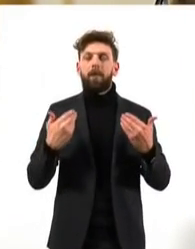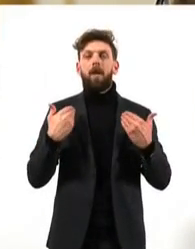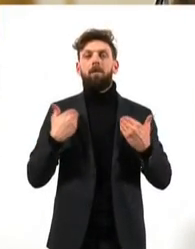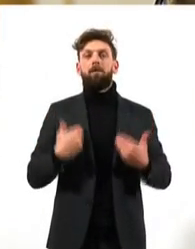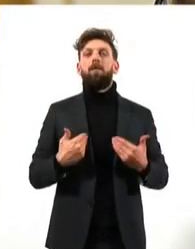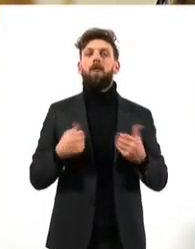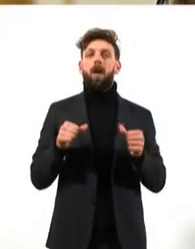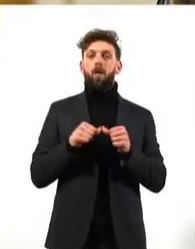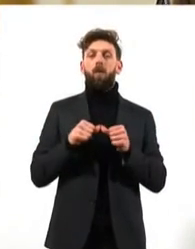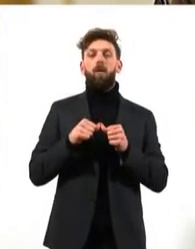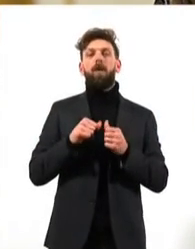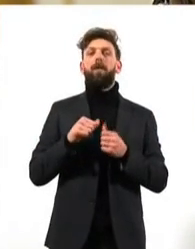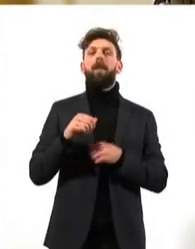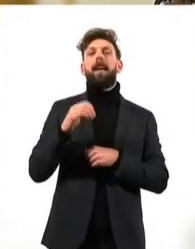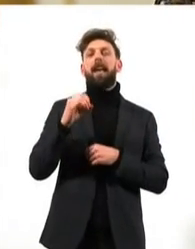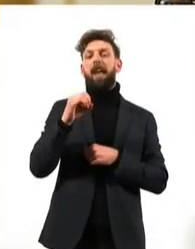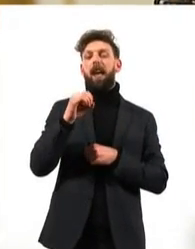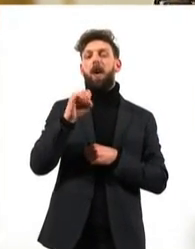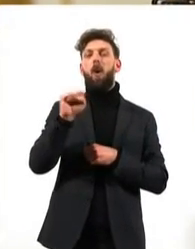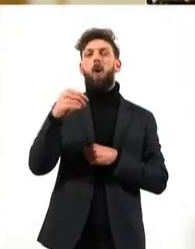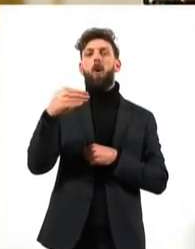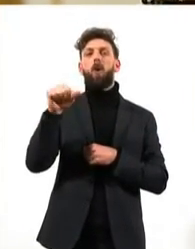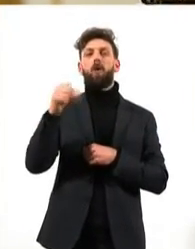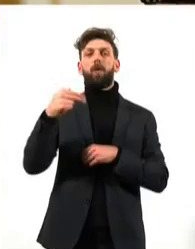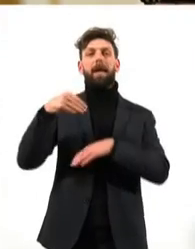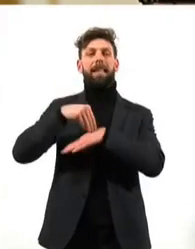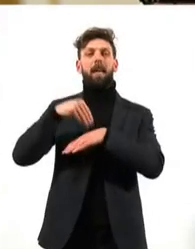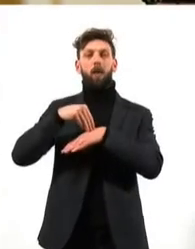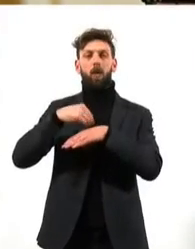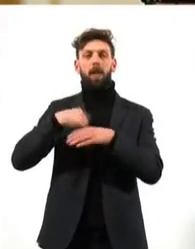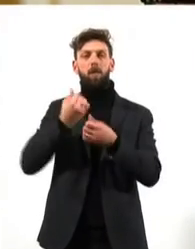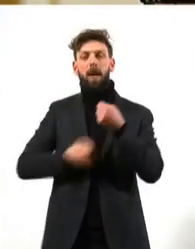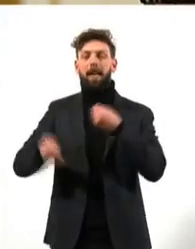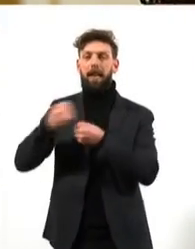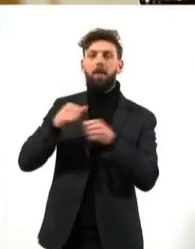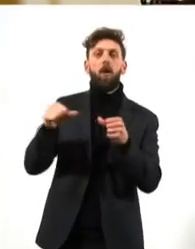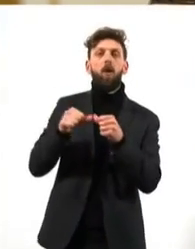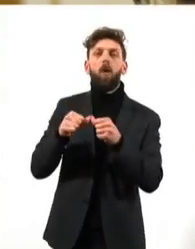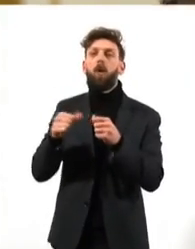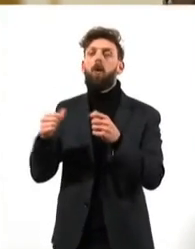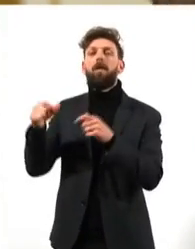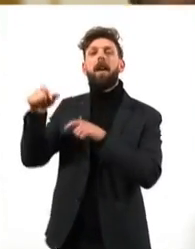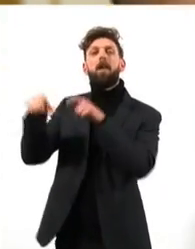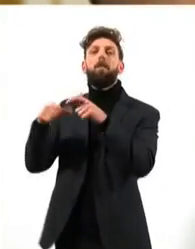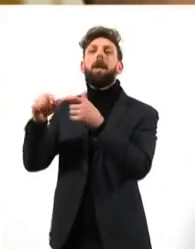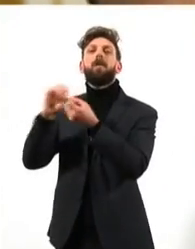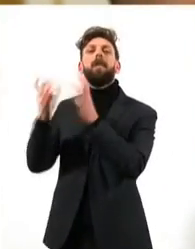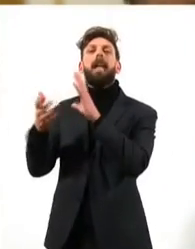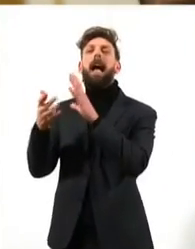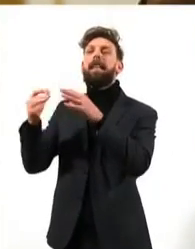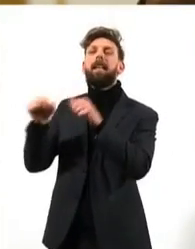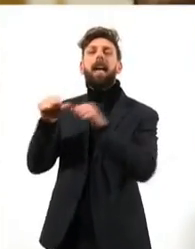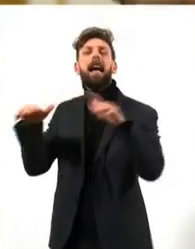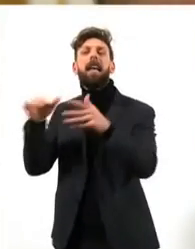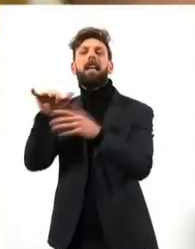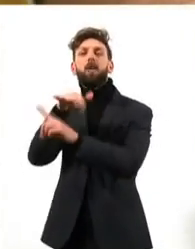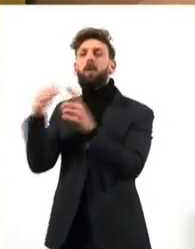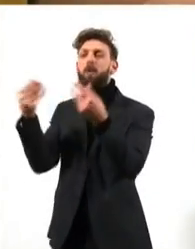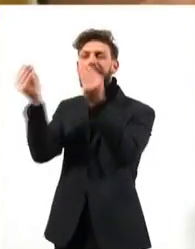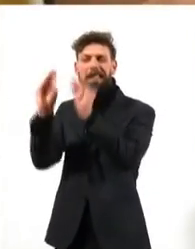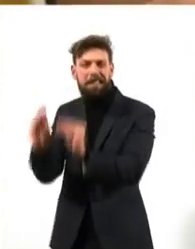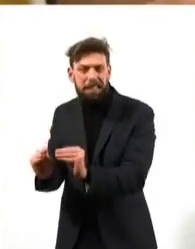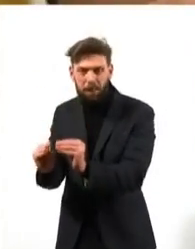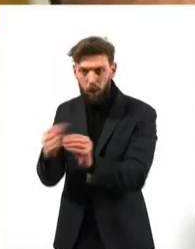fondateur de Smile Conseil et Smile Mouvement. Donc Smile Conseil accompagne des créateurs de contenu, pas des influenceurs, dans leur développement